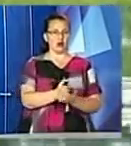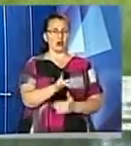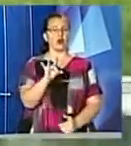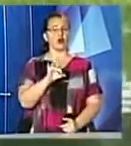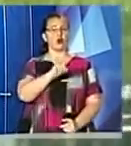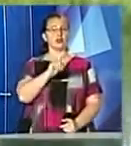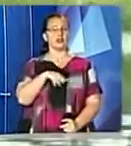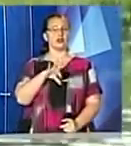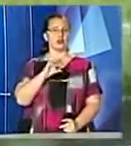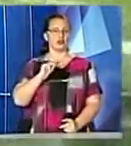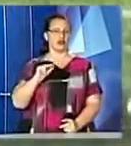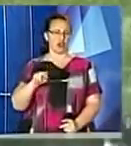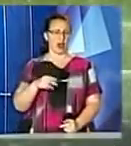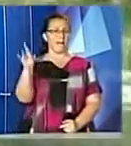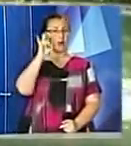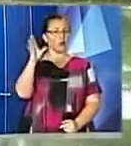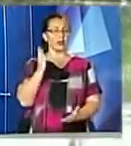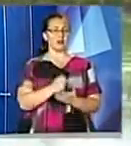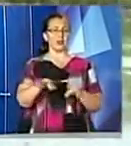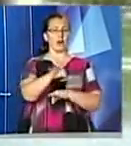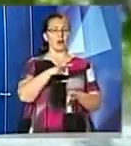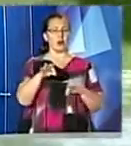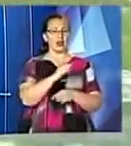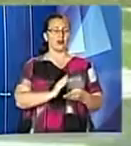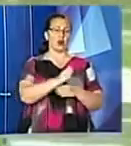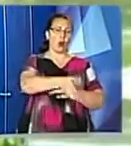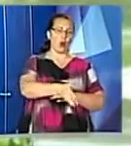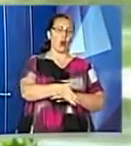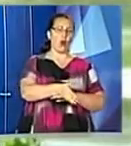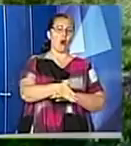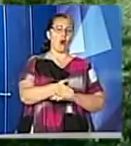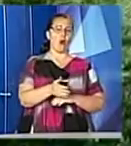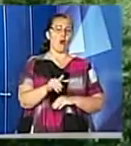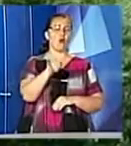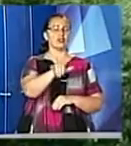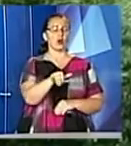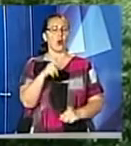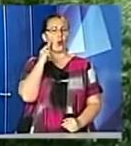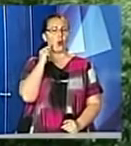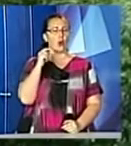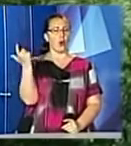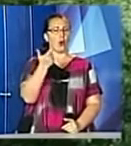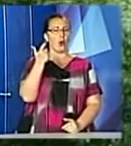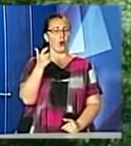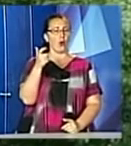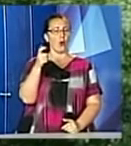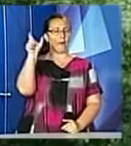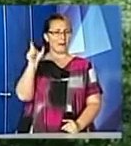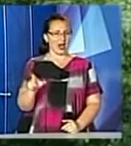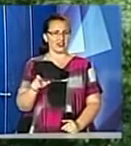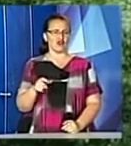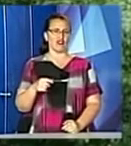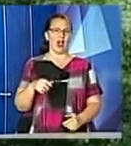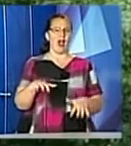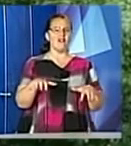Розточчя. Популярними серед відвідувачів є проекти «У гостях в пасічника» та «Центр розведення і збереження нащадків диких коней та